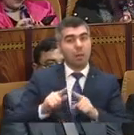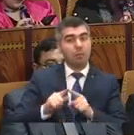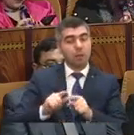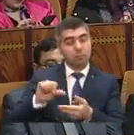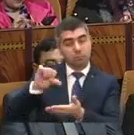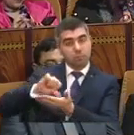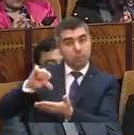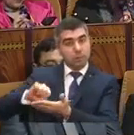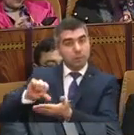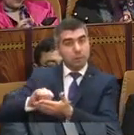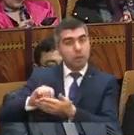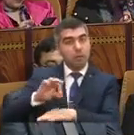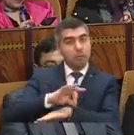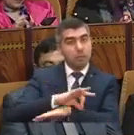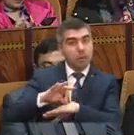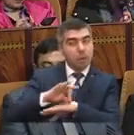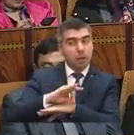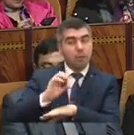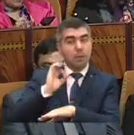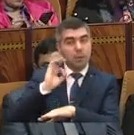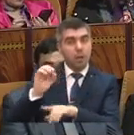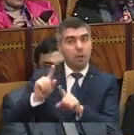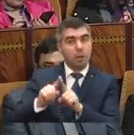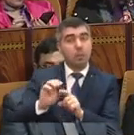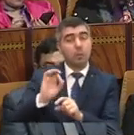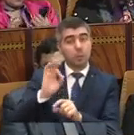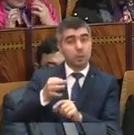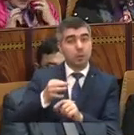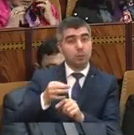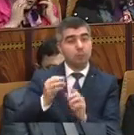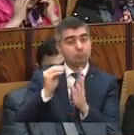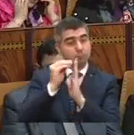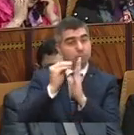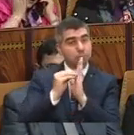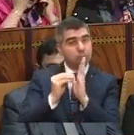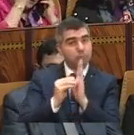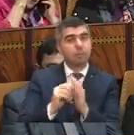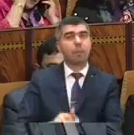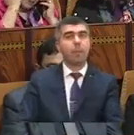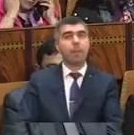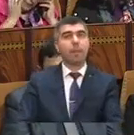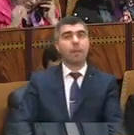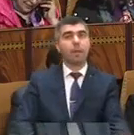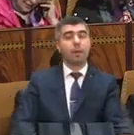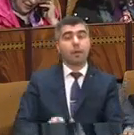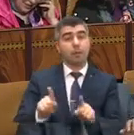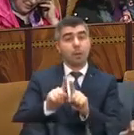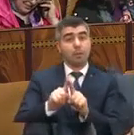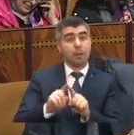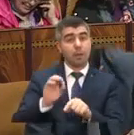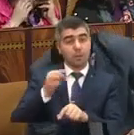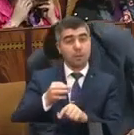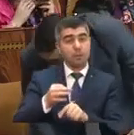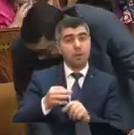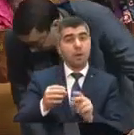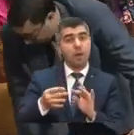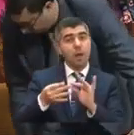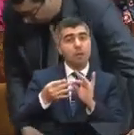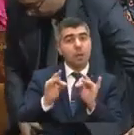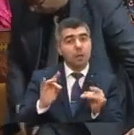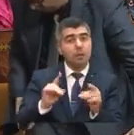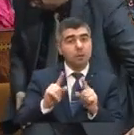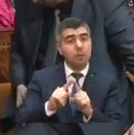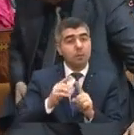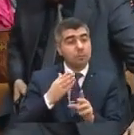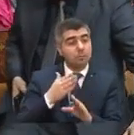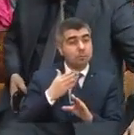هاد رؤساء المراكز يكون عندهم واحد الهيكلة. الوقاية من تعرض شبكة المعلوماتية للاختراق،